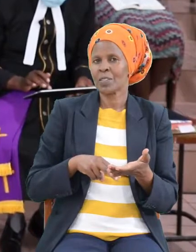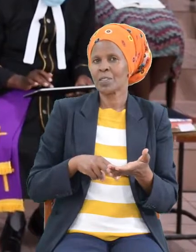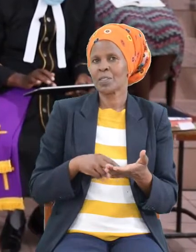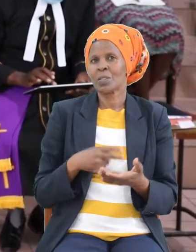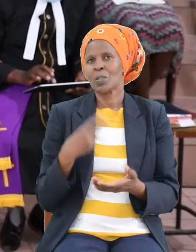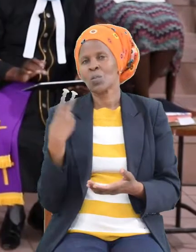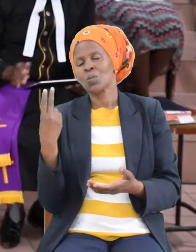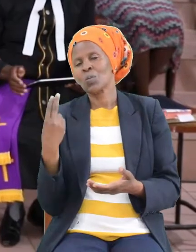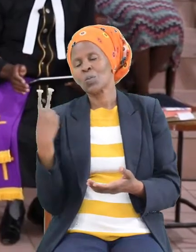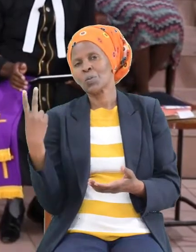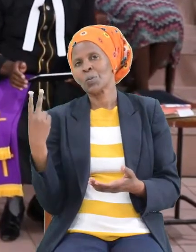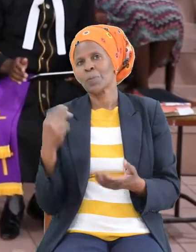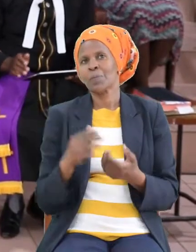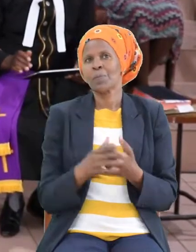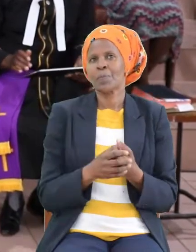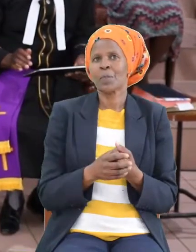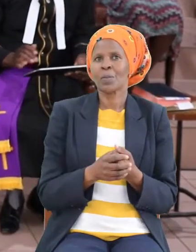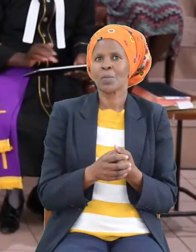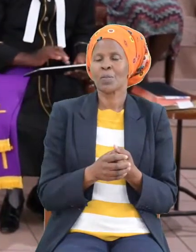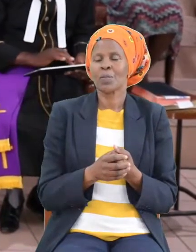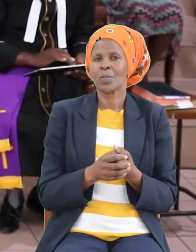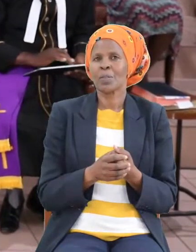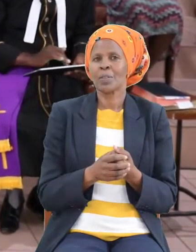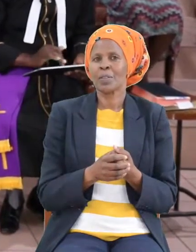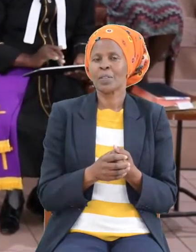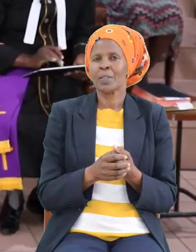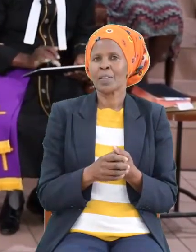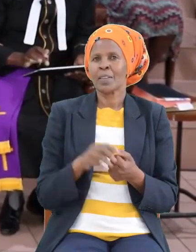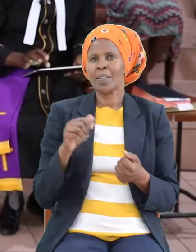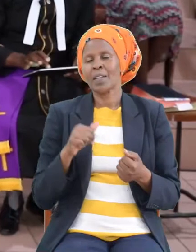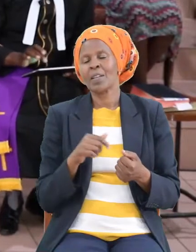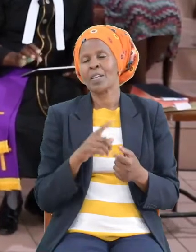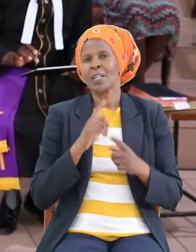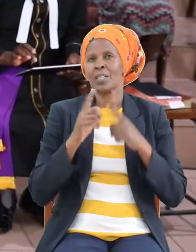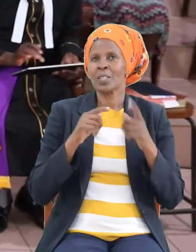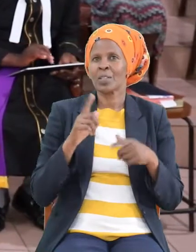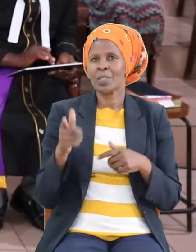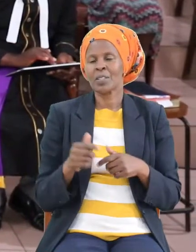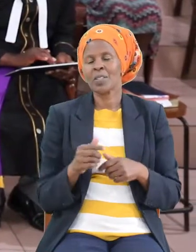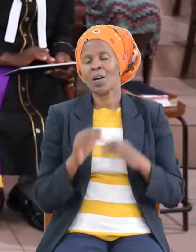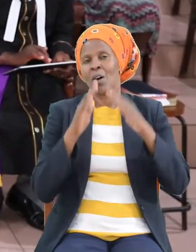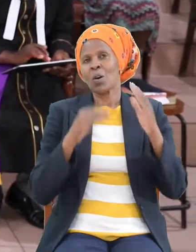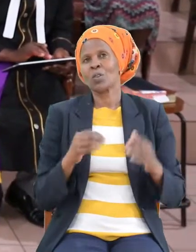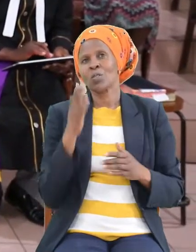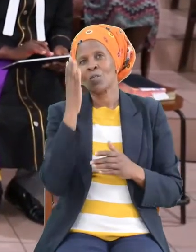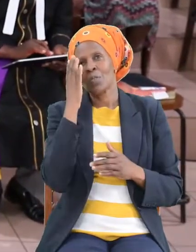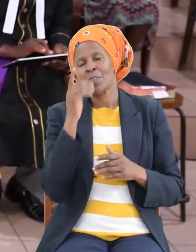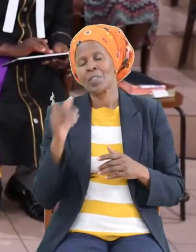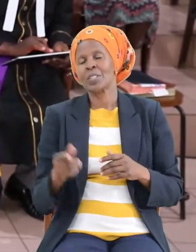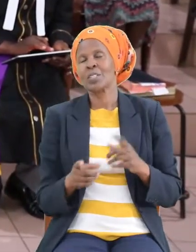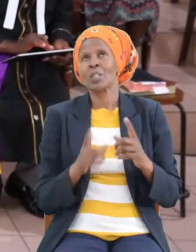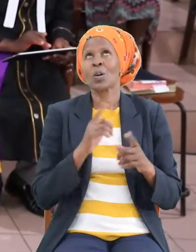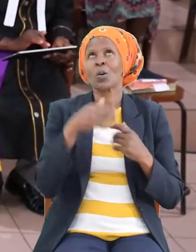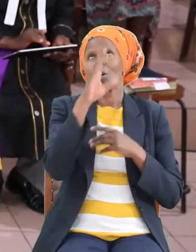wa 22. Amen. Kwa hiyo waambieni nyumba ya Israeli, Bwana Mungu